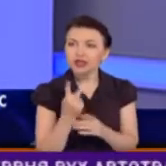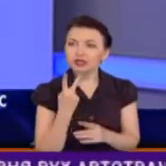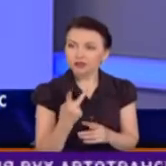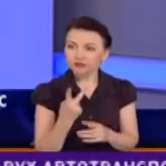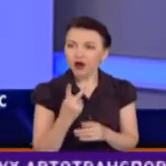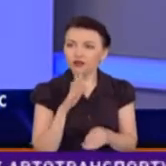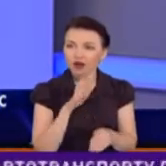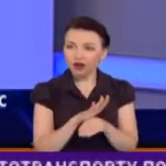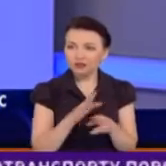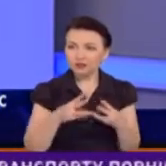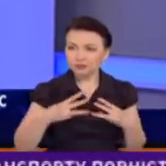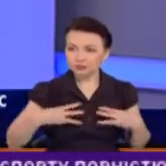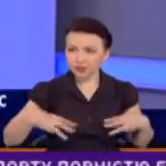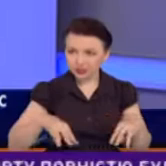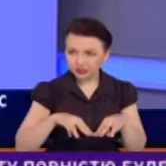накази Мінтопу,